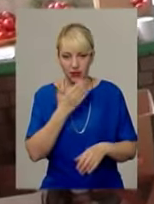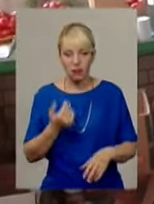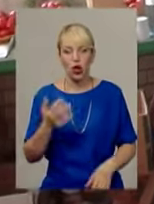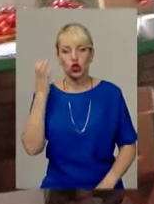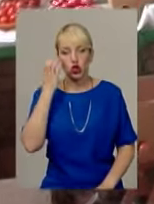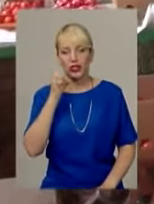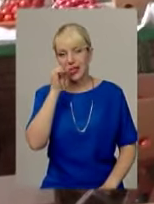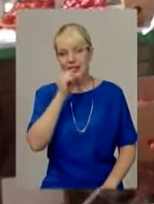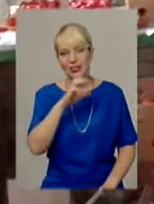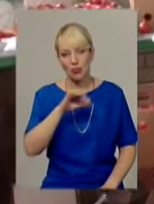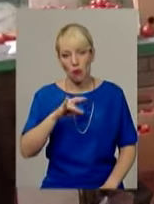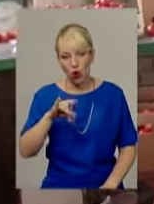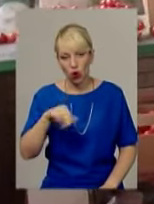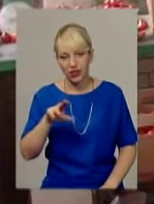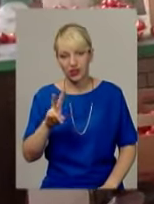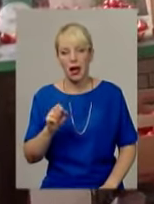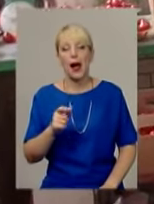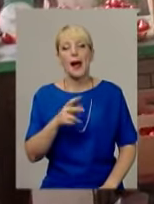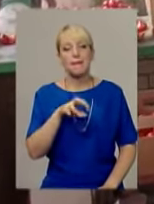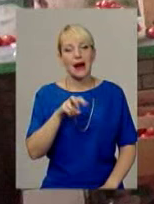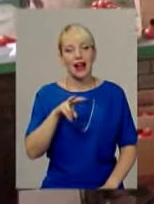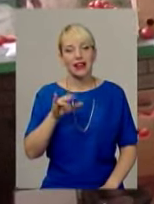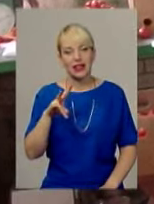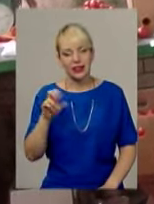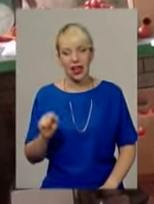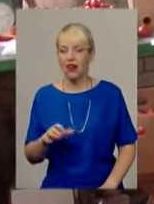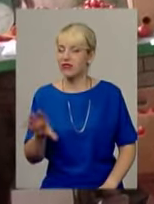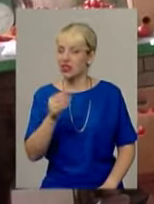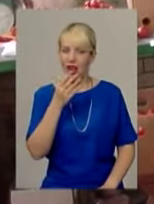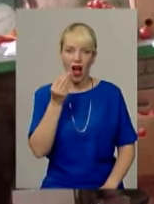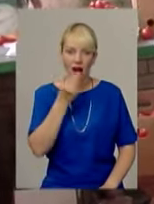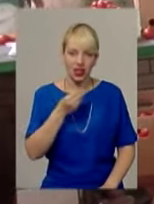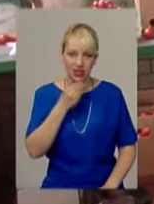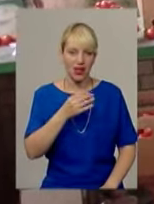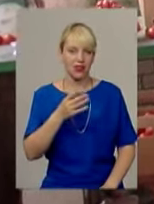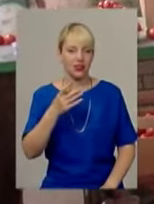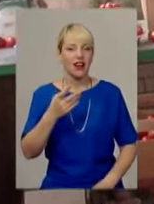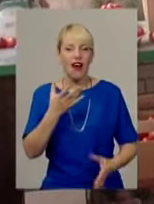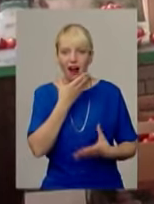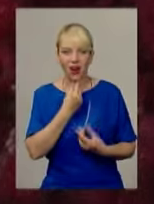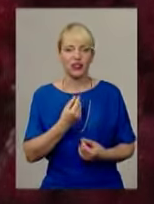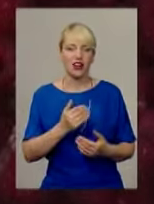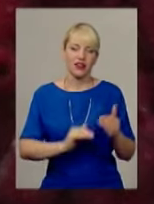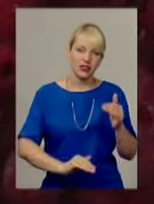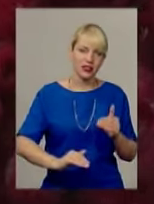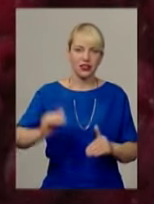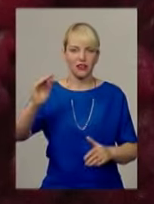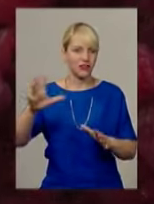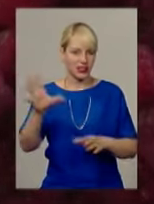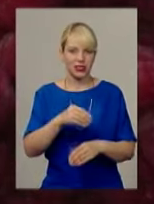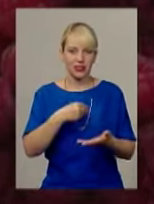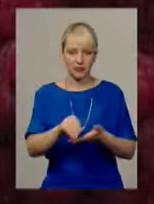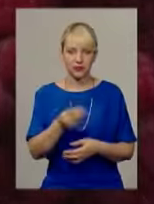смородина, малинка. Ну, малинка як гарна сука. Всі їдять, діти великі, від мала до велика.